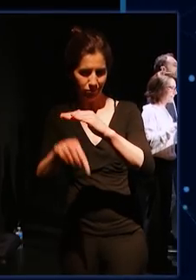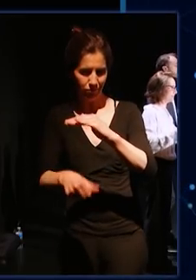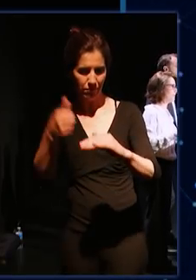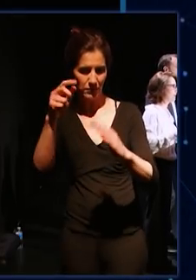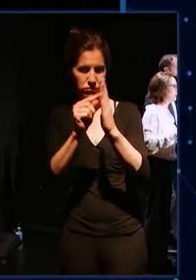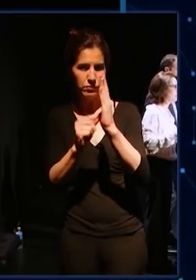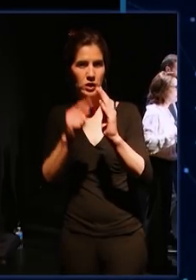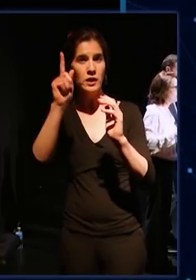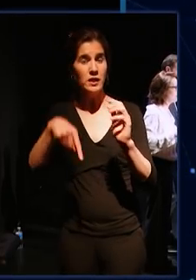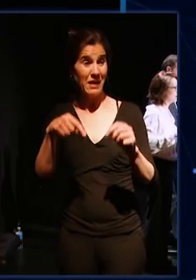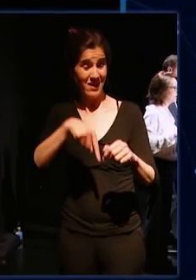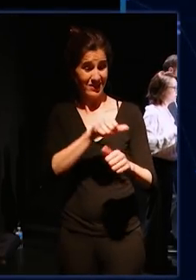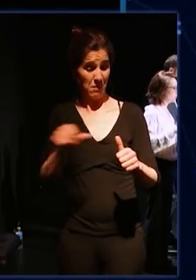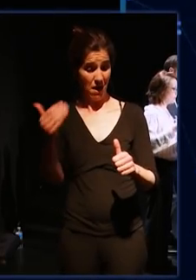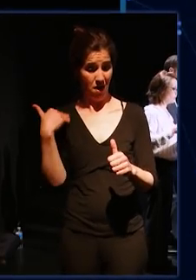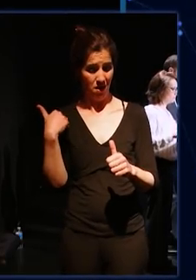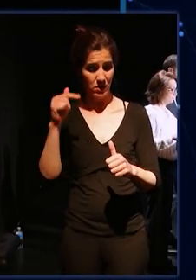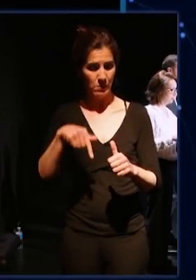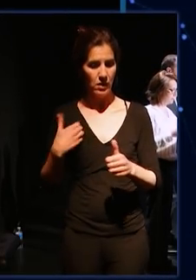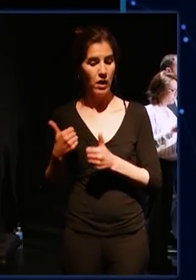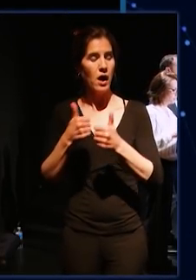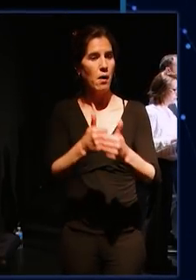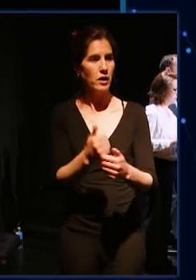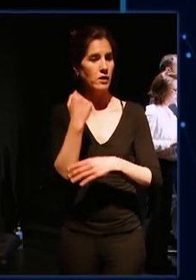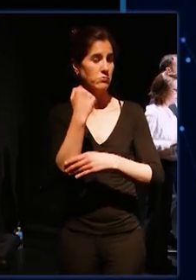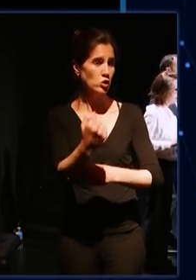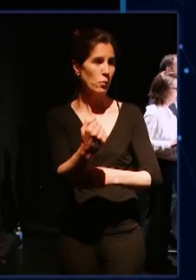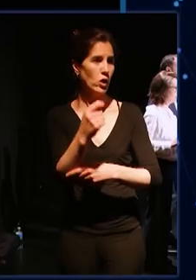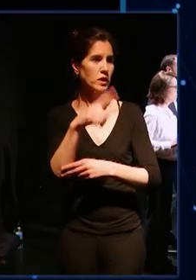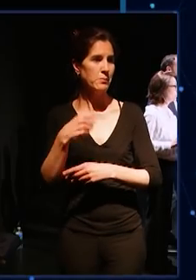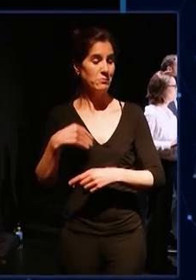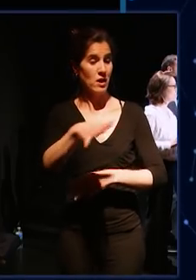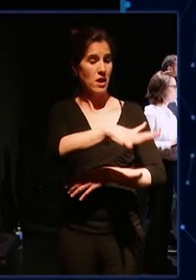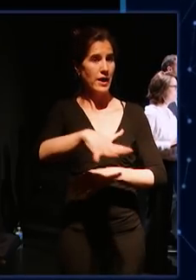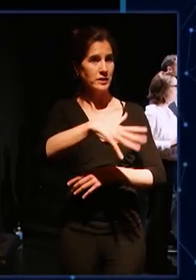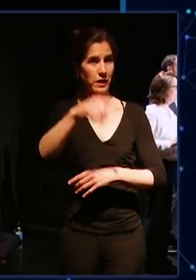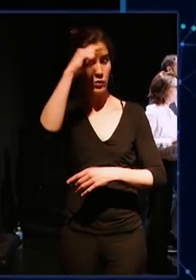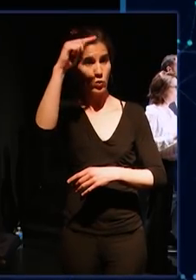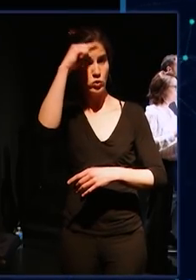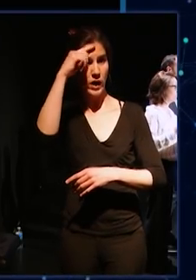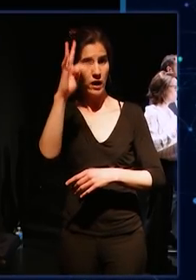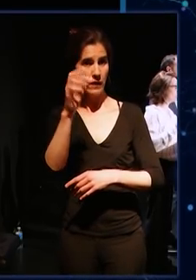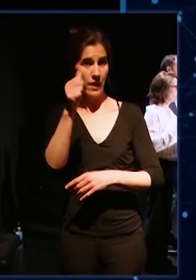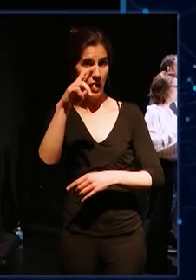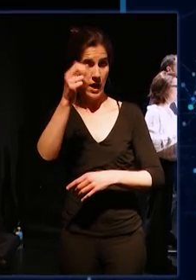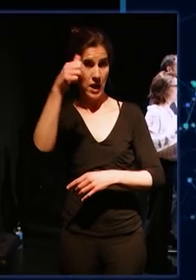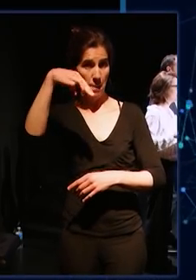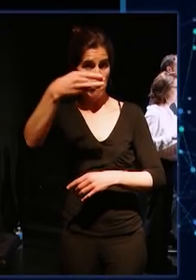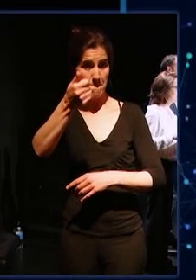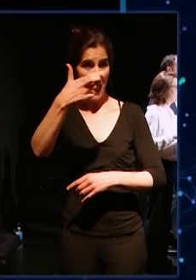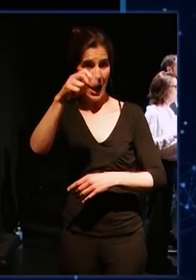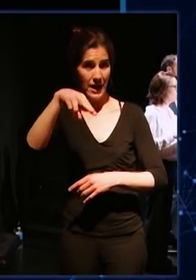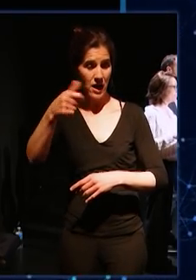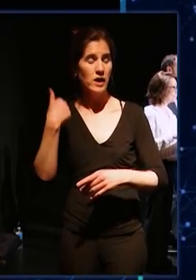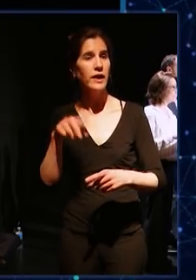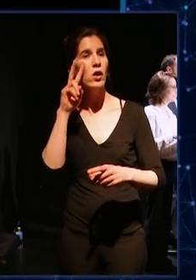i aquesta setmana també, i amb el suport o amb l'ajuda de l'Espai Cultural Tarambana, heu pogut viure 2 jornades